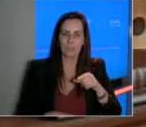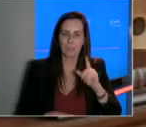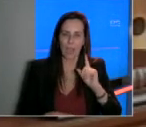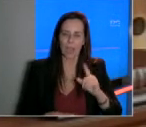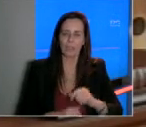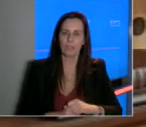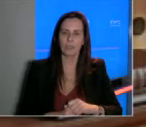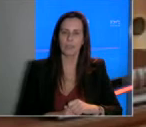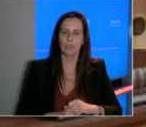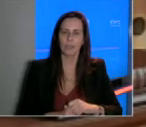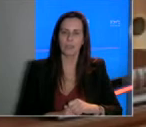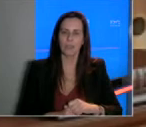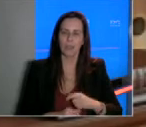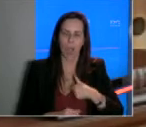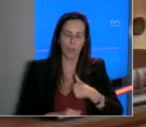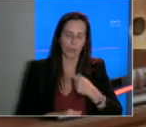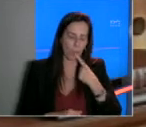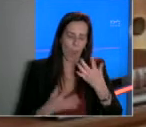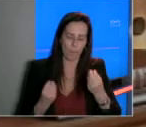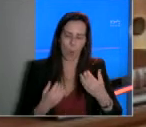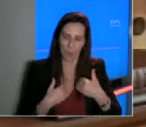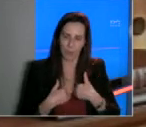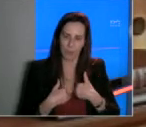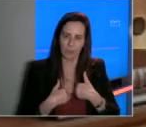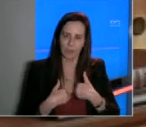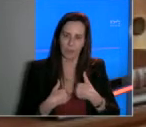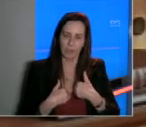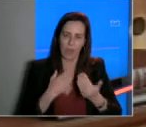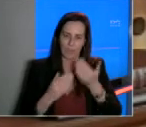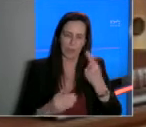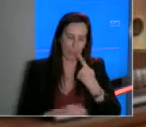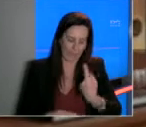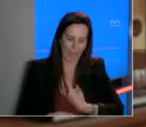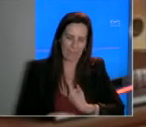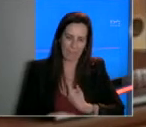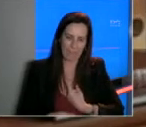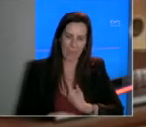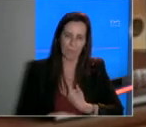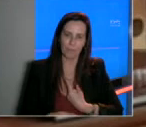אז אני מדבר המון על, אנחנו, נאמר ככה, לפני שאני מדבר על עצמי,